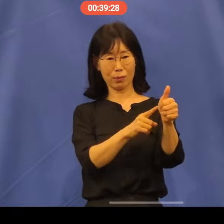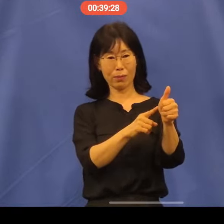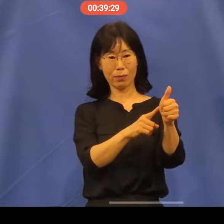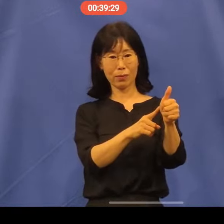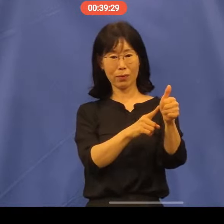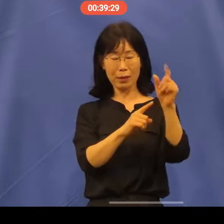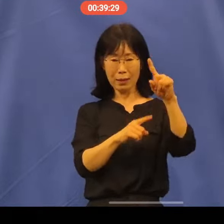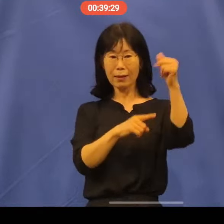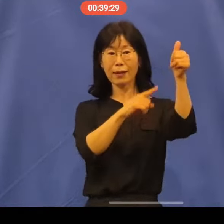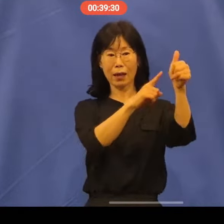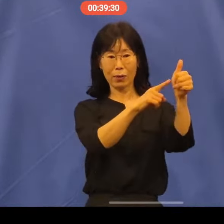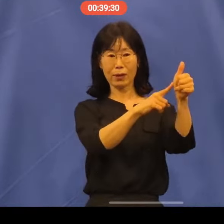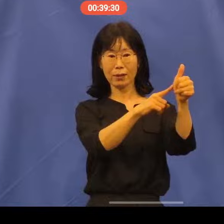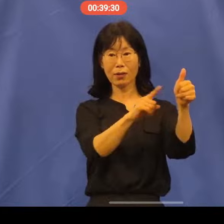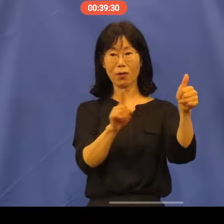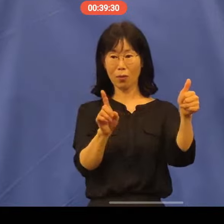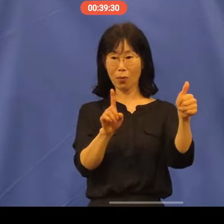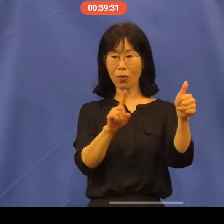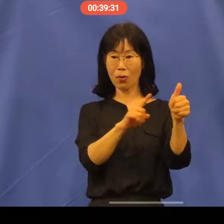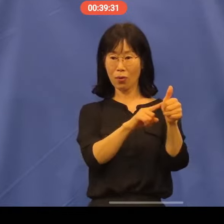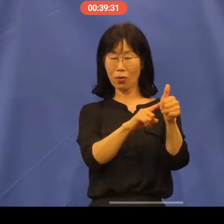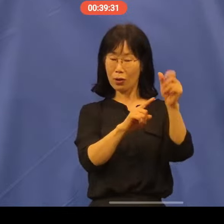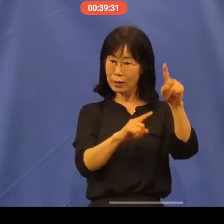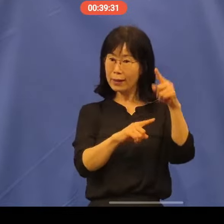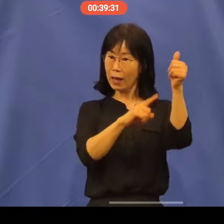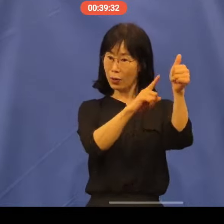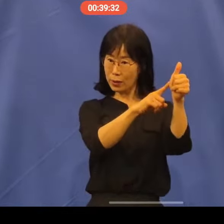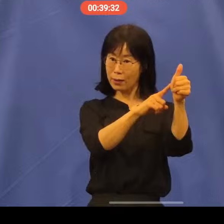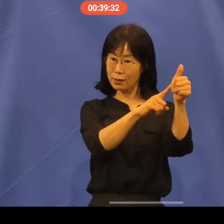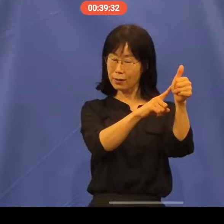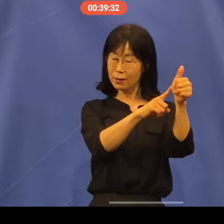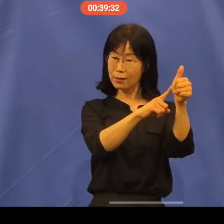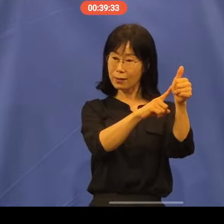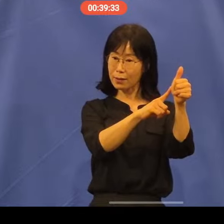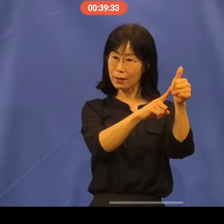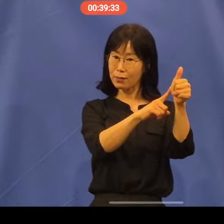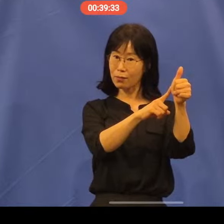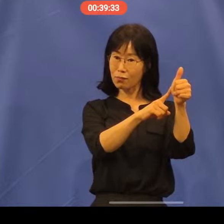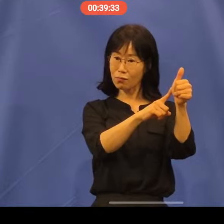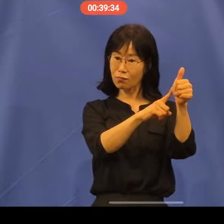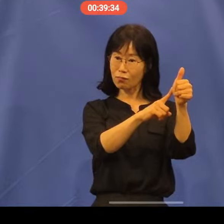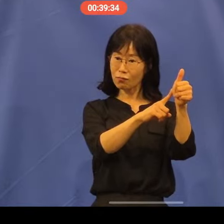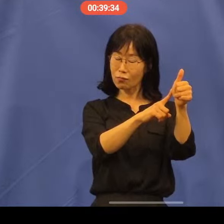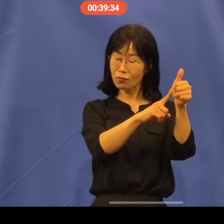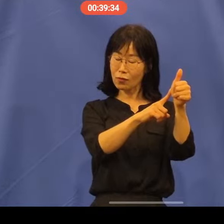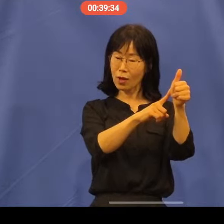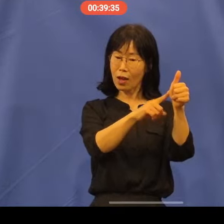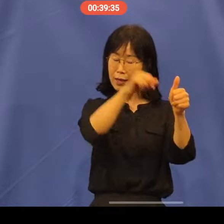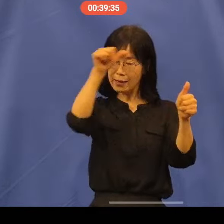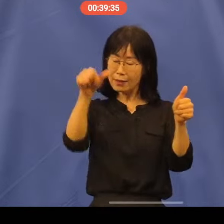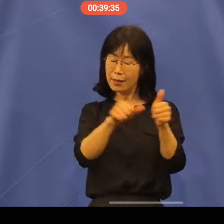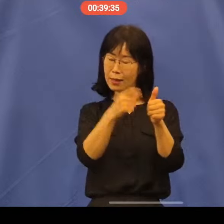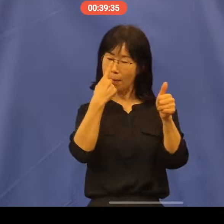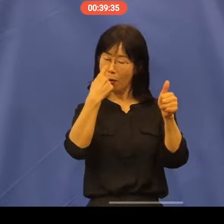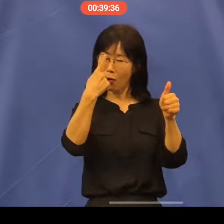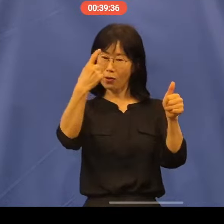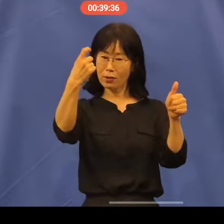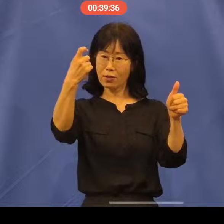있는 거죠? 다윗에 뭐가 있는 거예요, 여러분? 다윗이 정말 멋지게 정말 살았기 때문에요? 아니에요, 여러분.